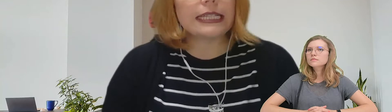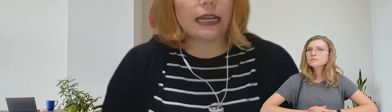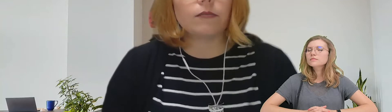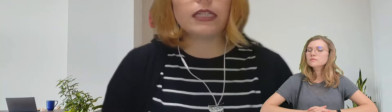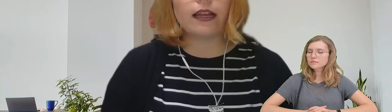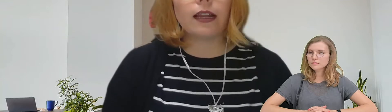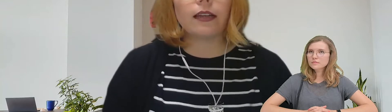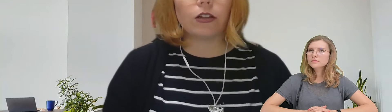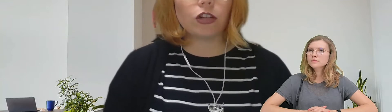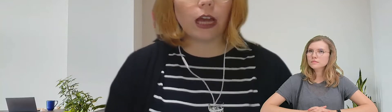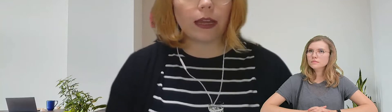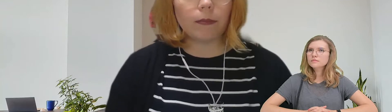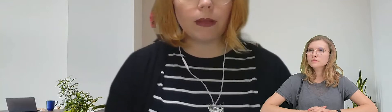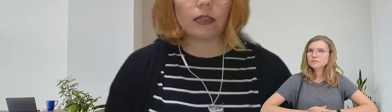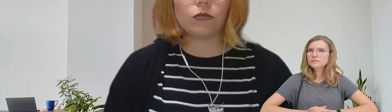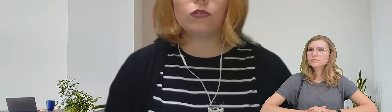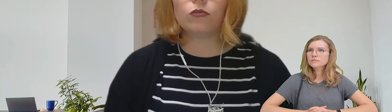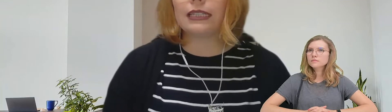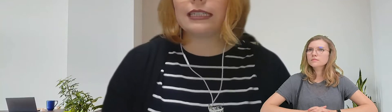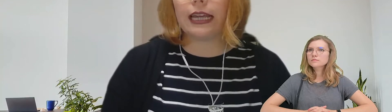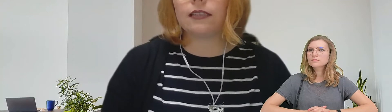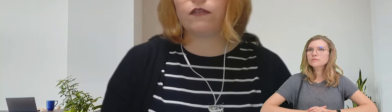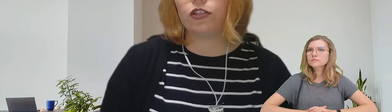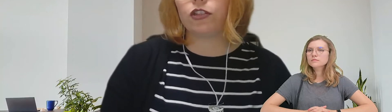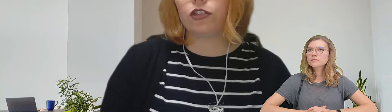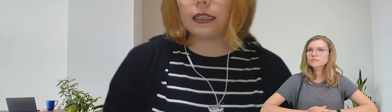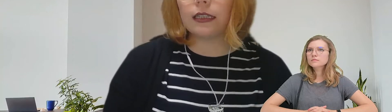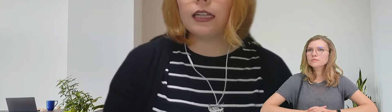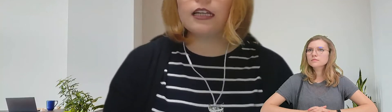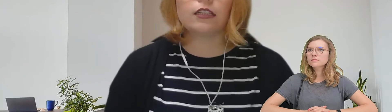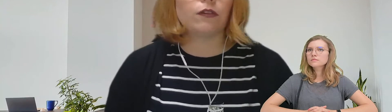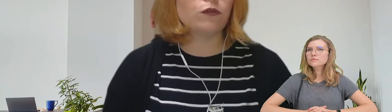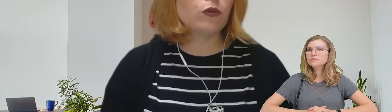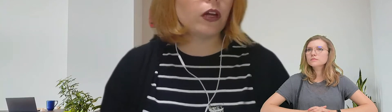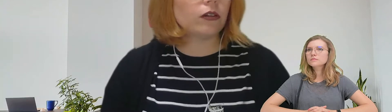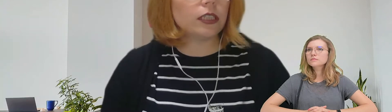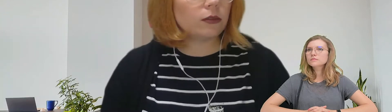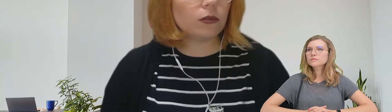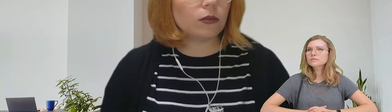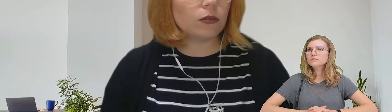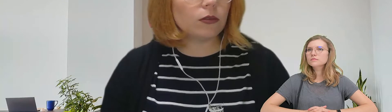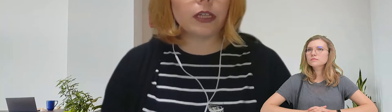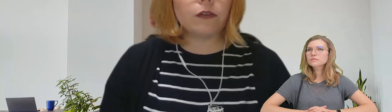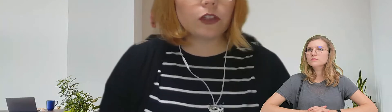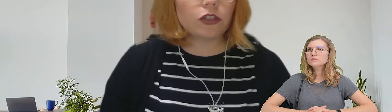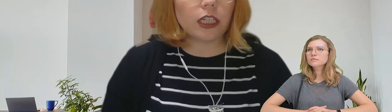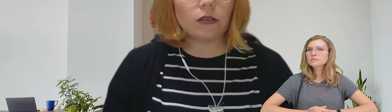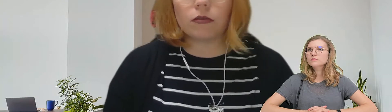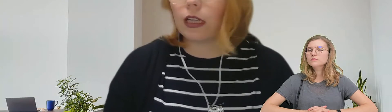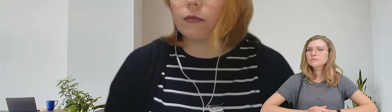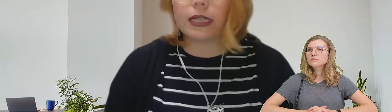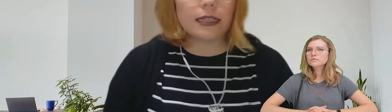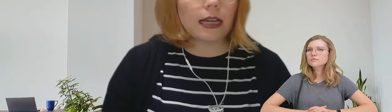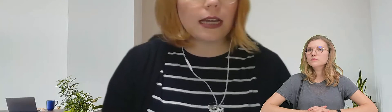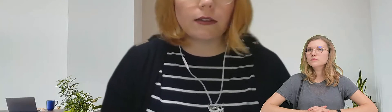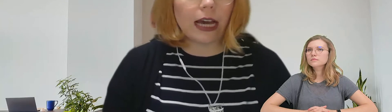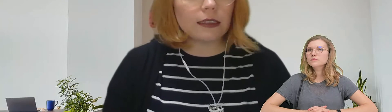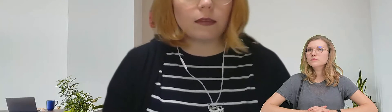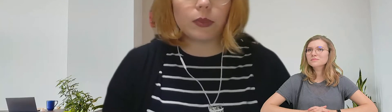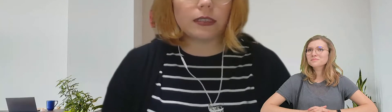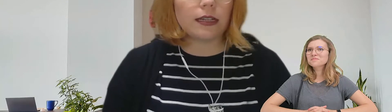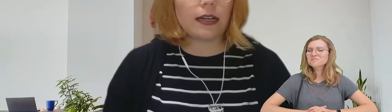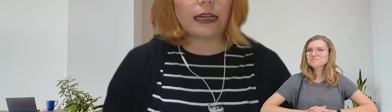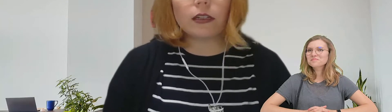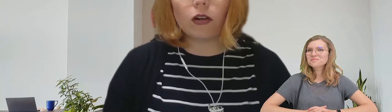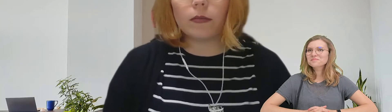in Echtzeit miteinander schreiben, also uns über Text verständigen. Das war früher noch nicht so. Da hat man einen Brief geschickt und hat ein paar Tage